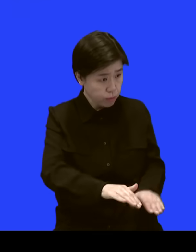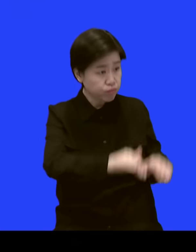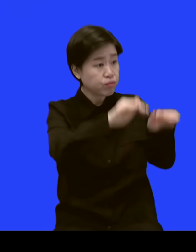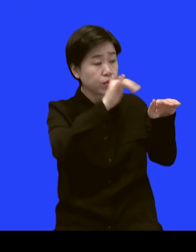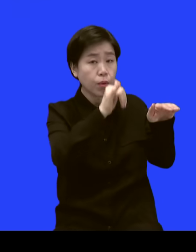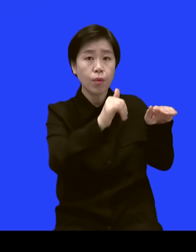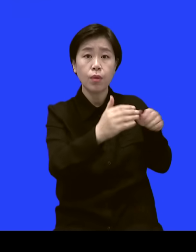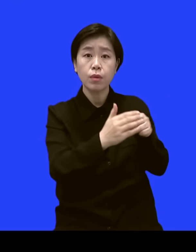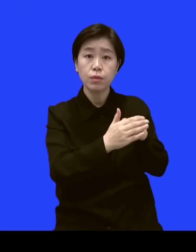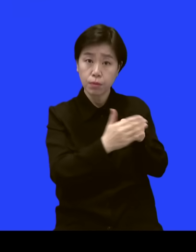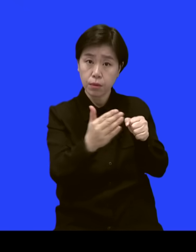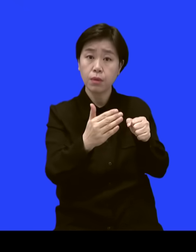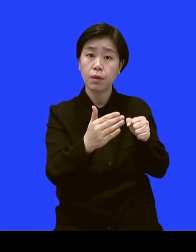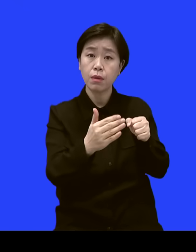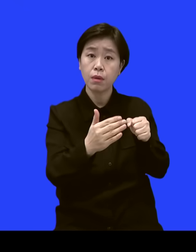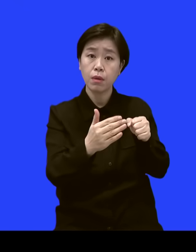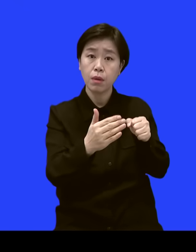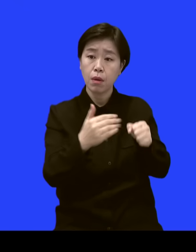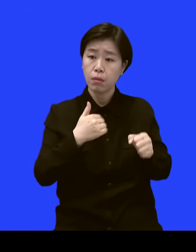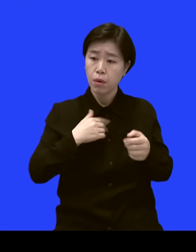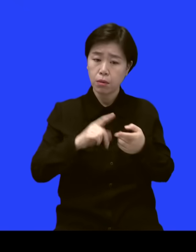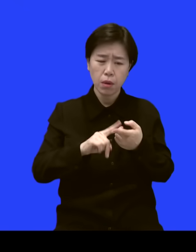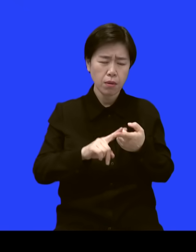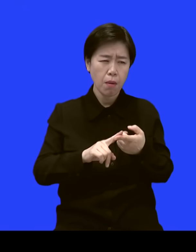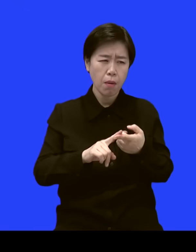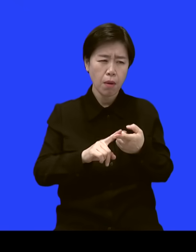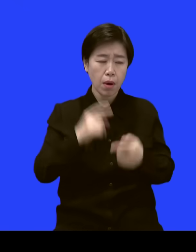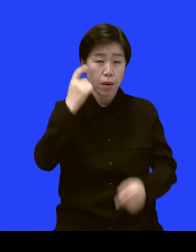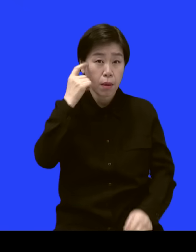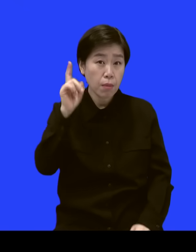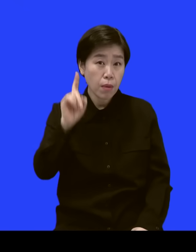어른이니까 성인이고. 그러니까 저희 부모님께서